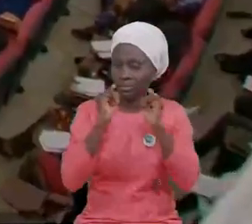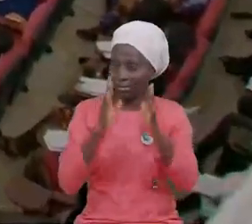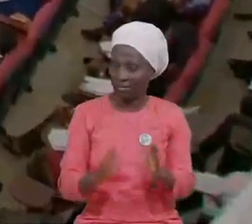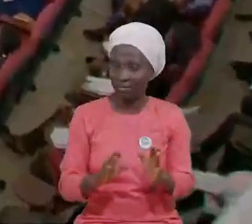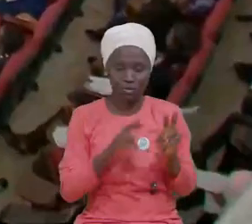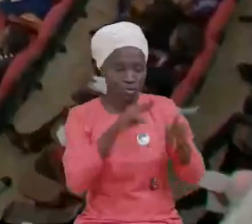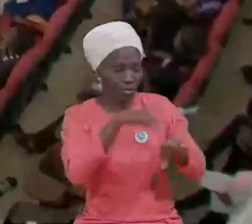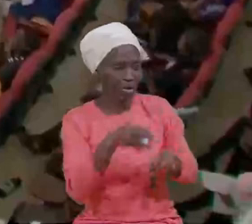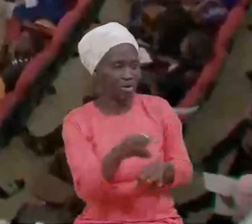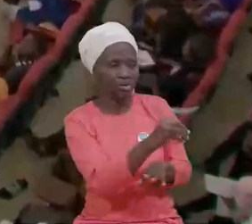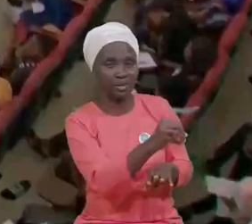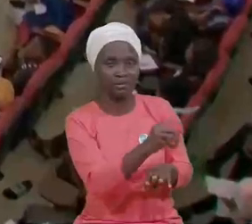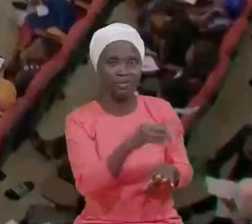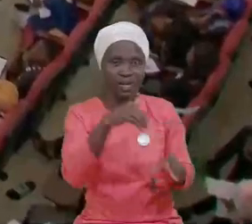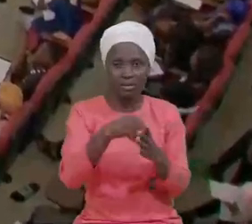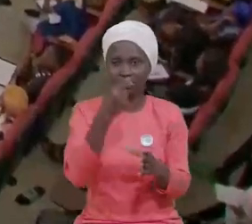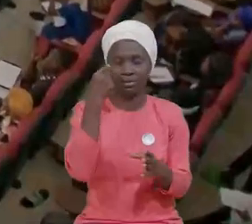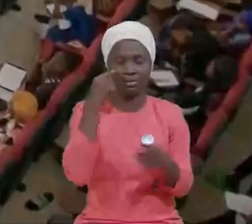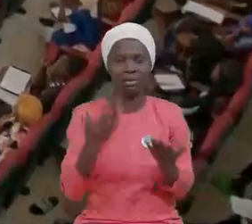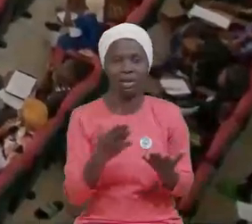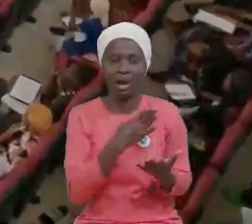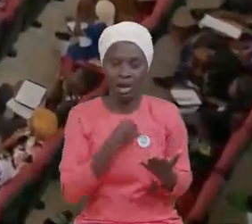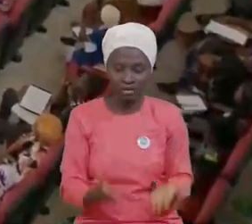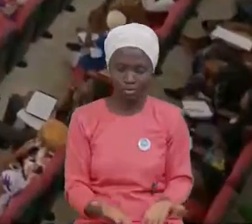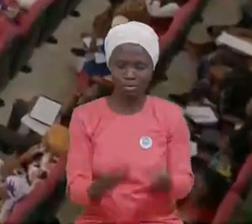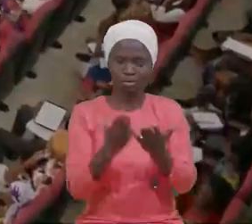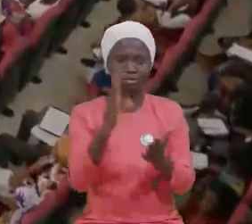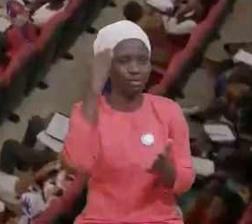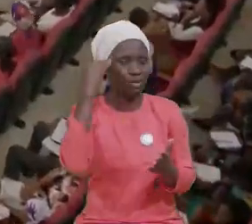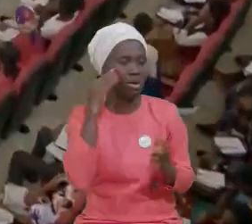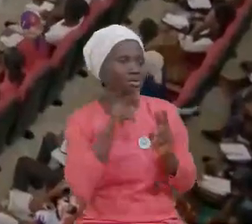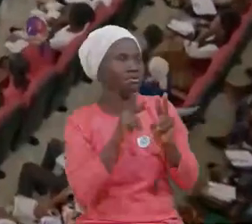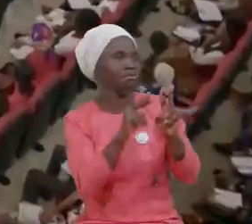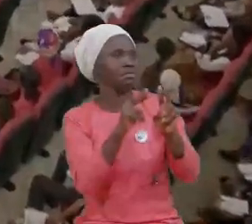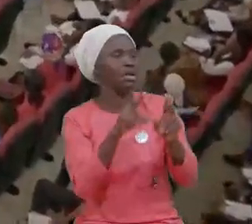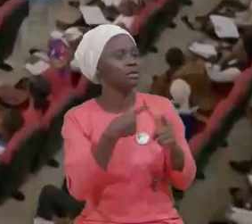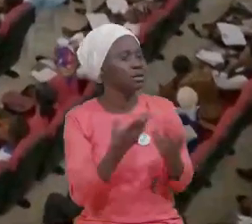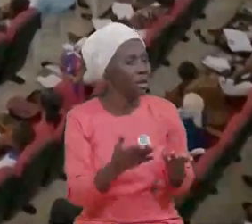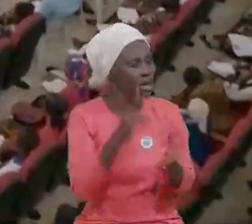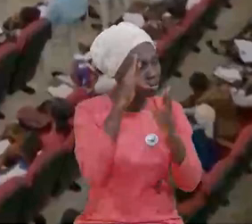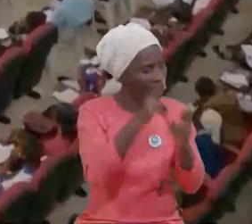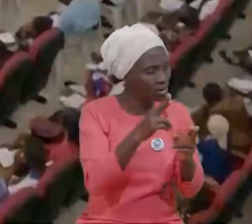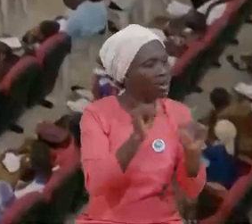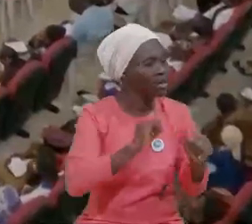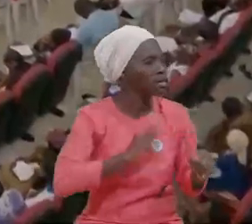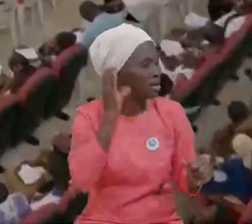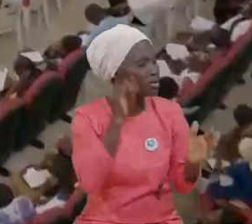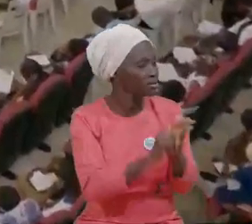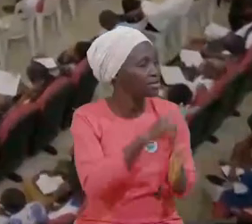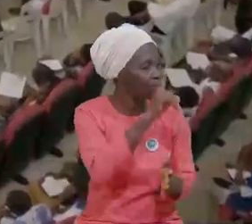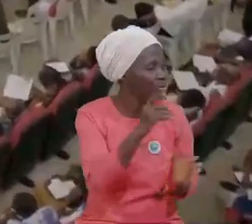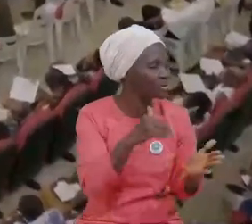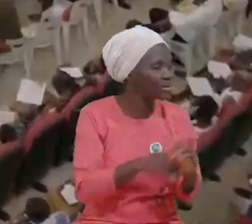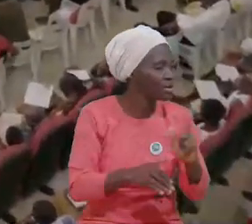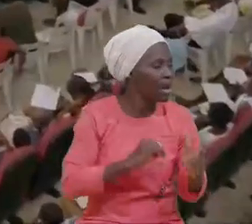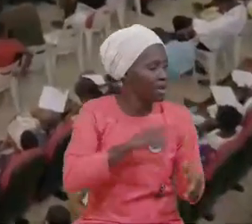parlent. Et s'ils posent des questions, tu ne comprends pas. Tu lèves la tête à... Oui, monsieur, je